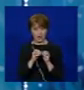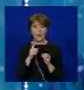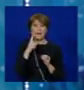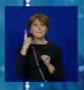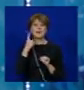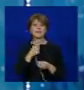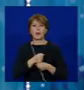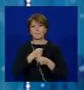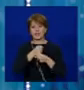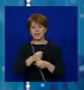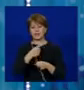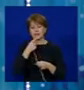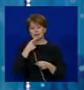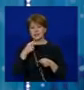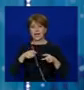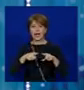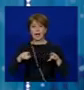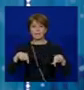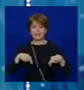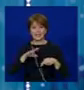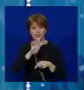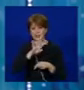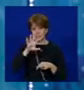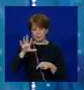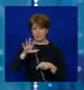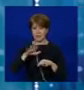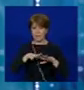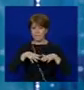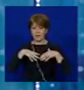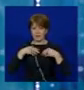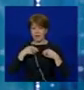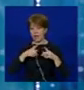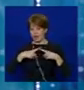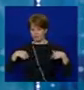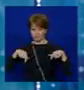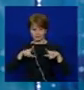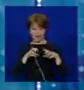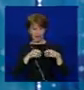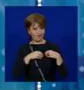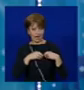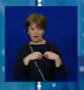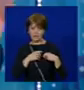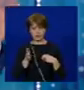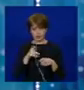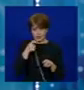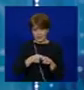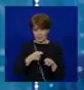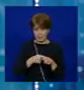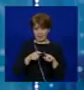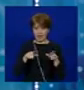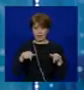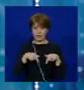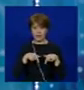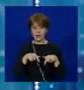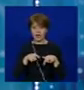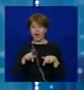за съставяне на кабинет в 45-я парламент и ние всички вярвахме, че ще бъде съставен. А те са знаели, че няма